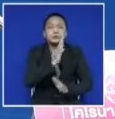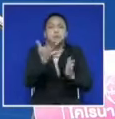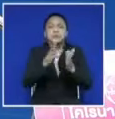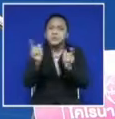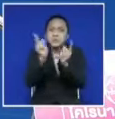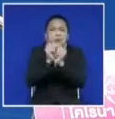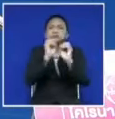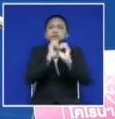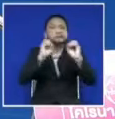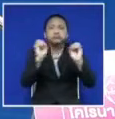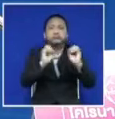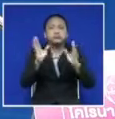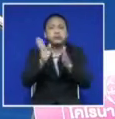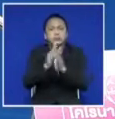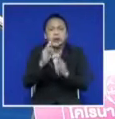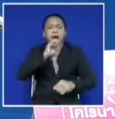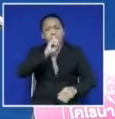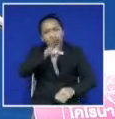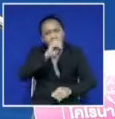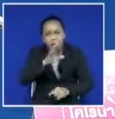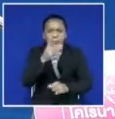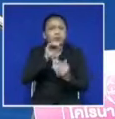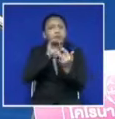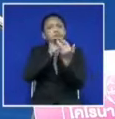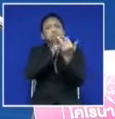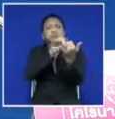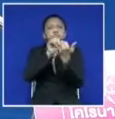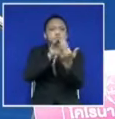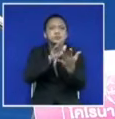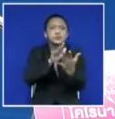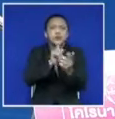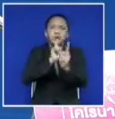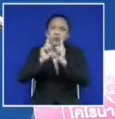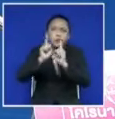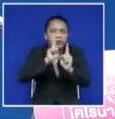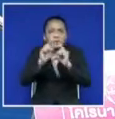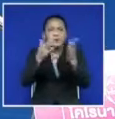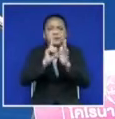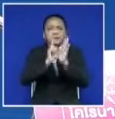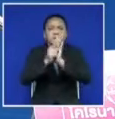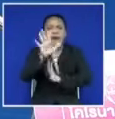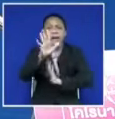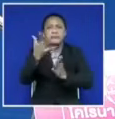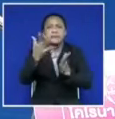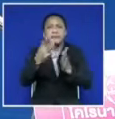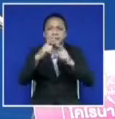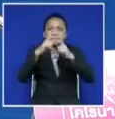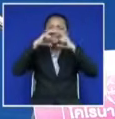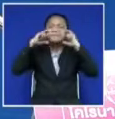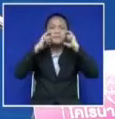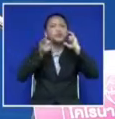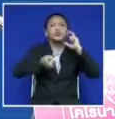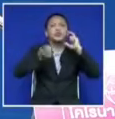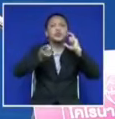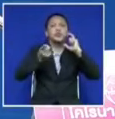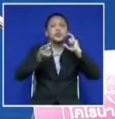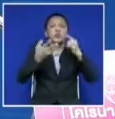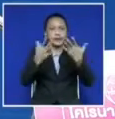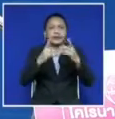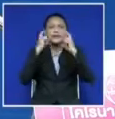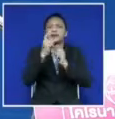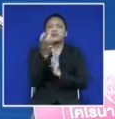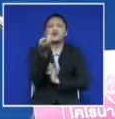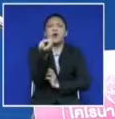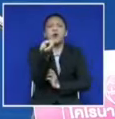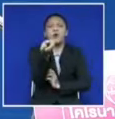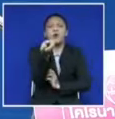ปพบผู้ติดเชื้อไม่ได้ถูกไอถูกจามใส่ไม่ได้ไปพูดคุยกับเขาเกิน5นาทีใส่แมสครบถ้วนอันนั้นถือว่าความเสี่ยงน้อ